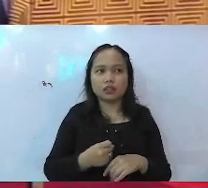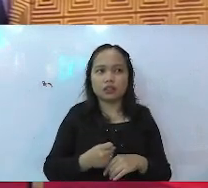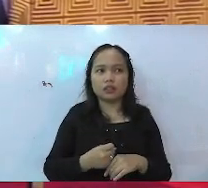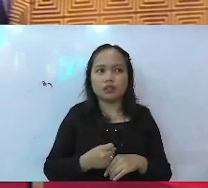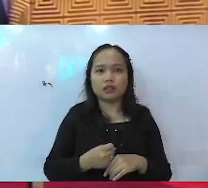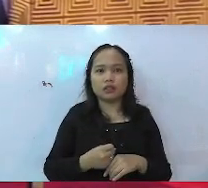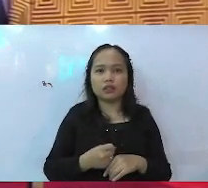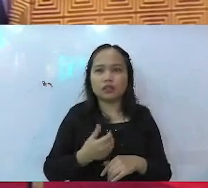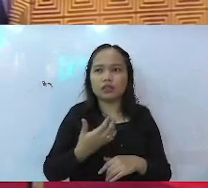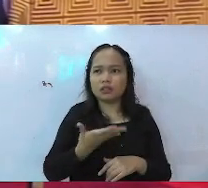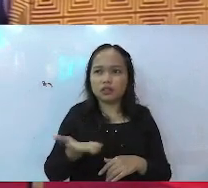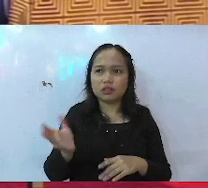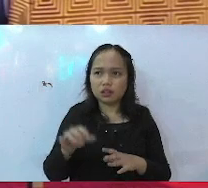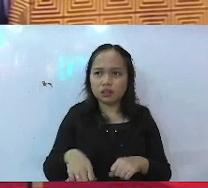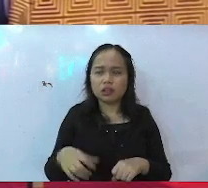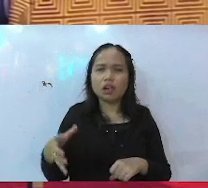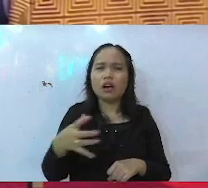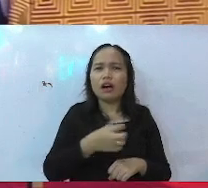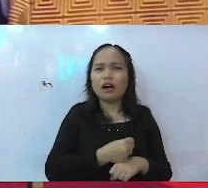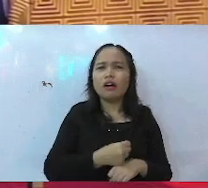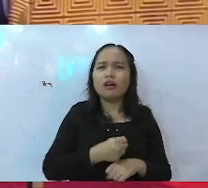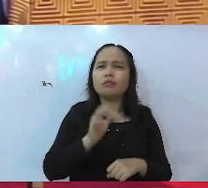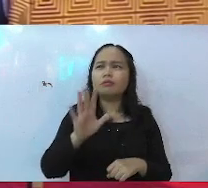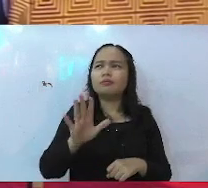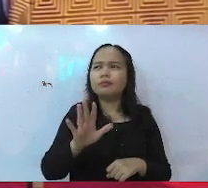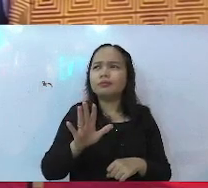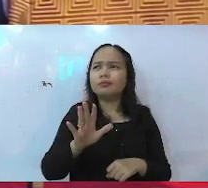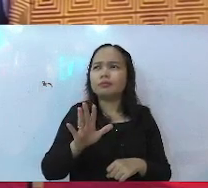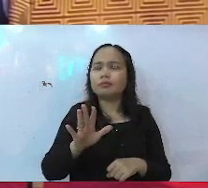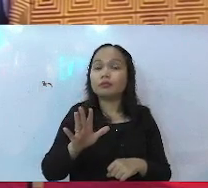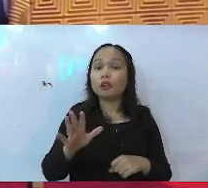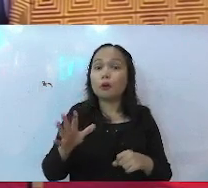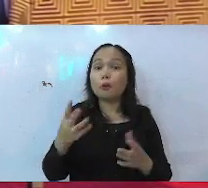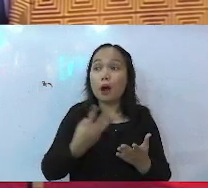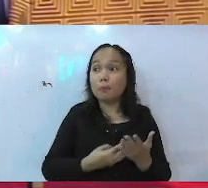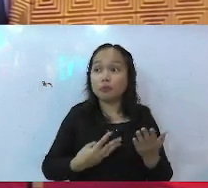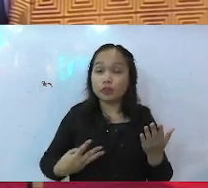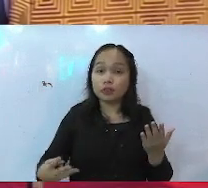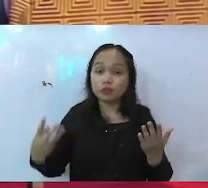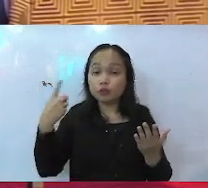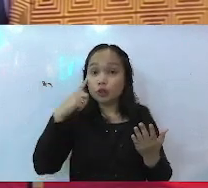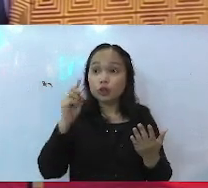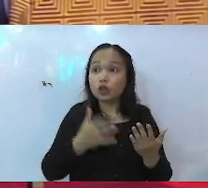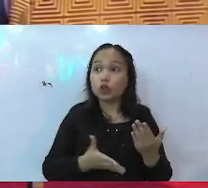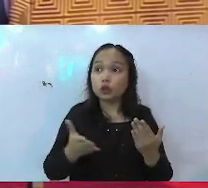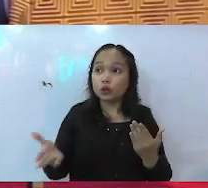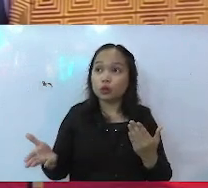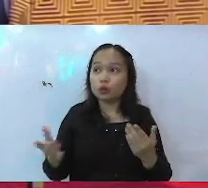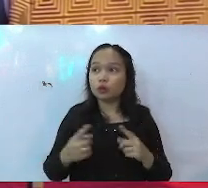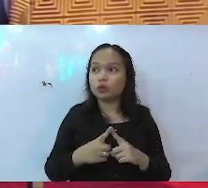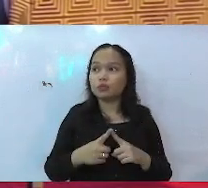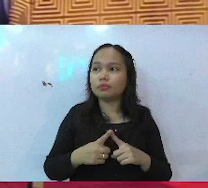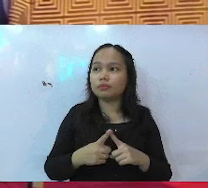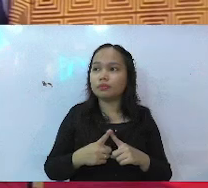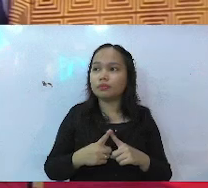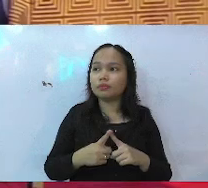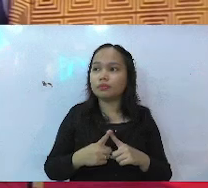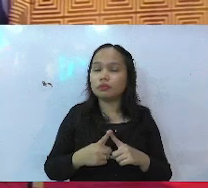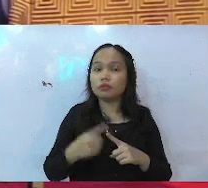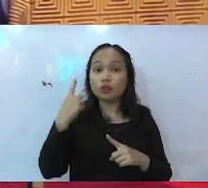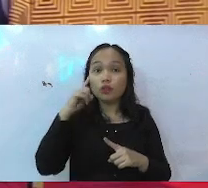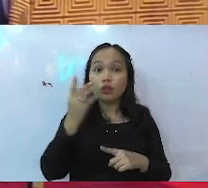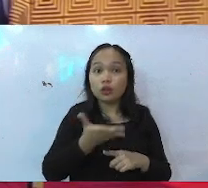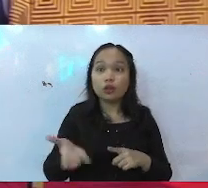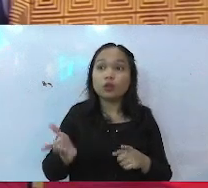ah ng ar yun yung magiging Arsenal Ninyo eh para mag para yung yong ah panlaban ninyo ay